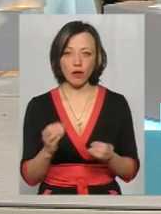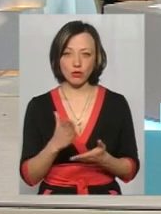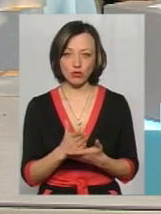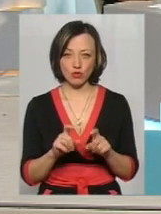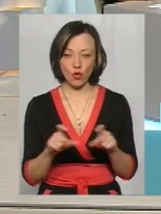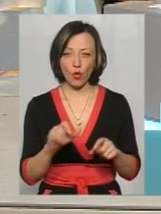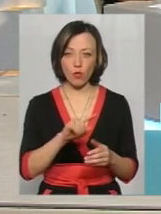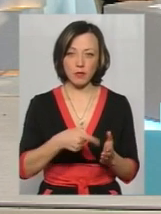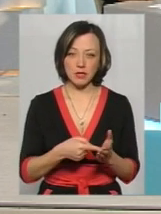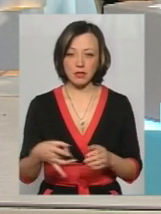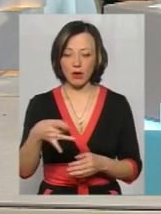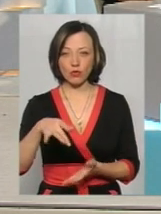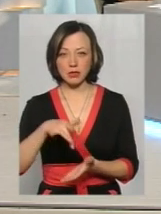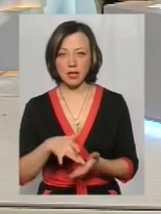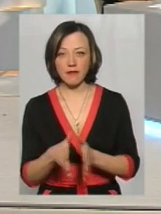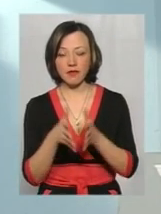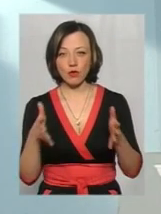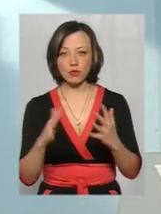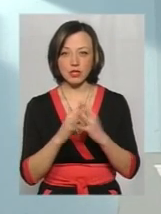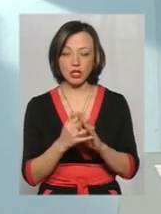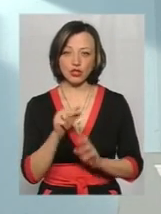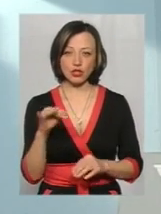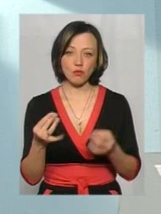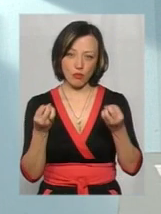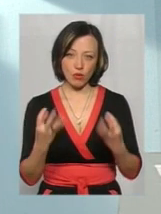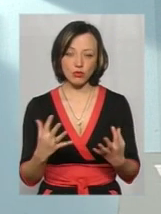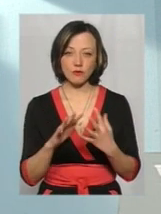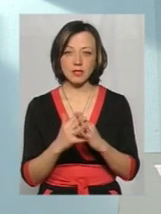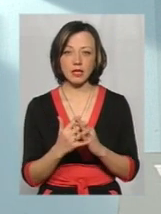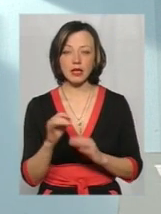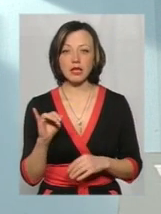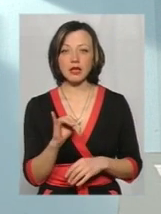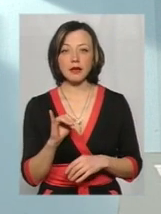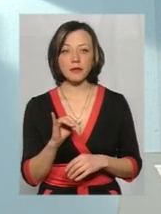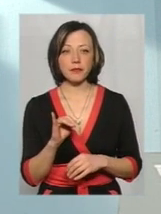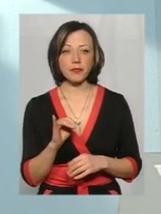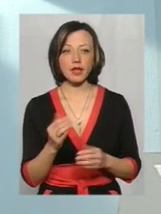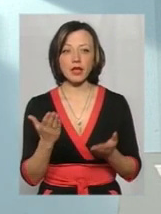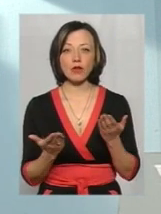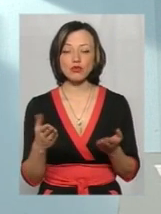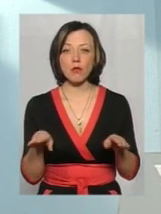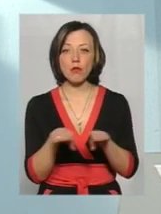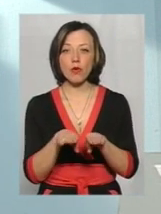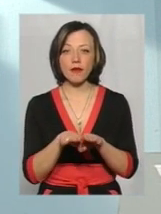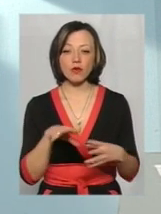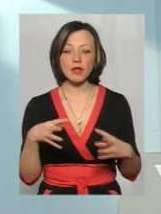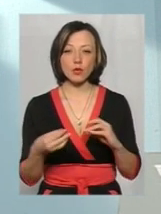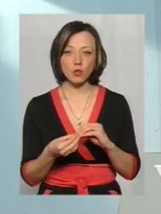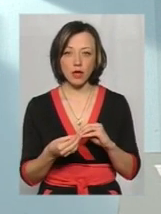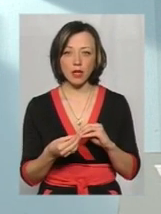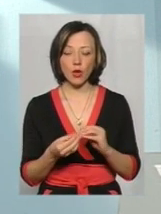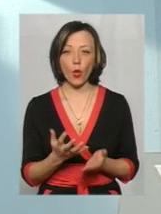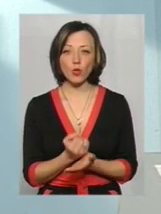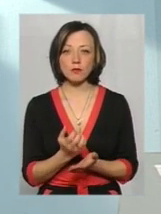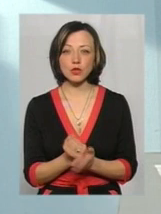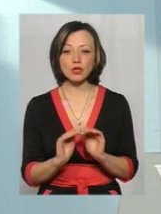школа – у місті, в районному центрі, в великому селі чи просто в селі. І якщо порівнювати результати